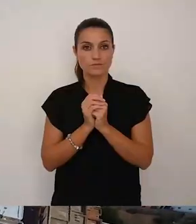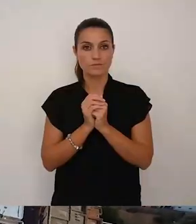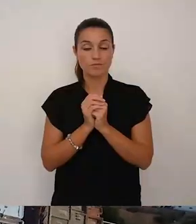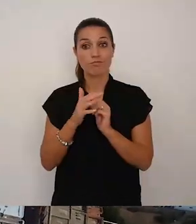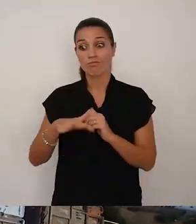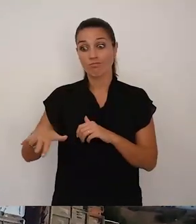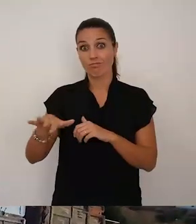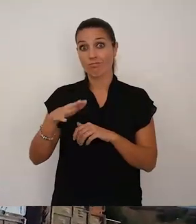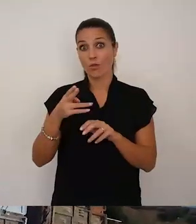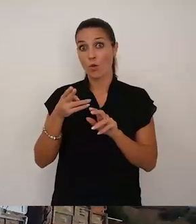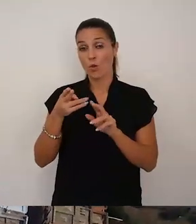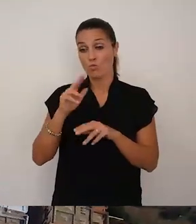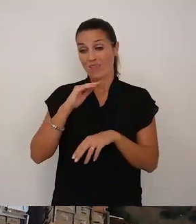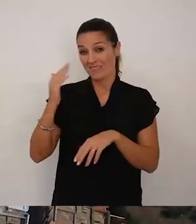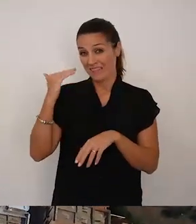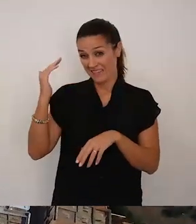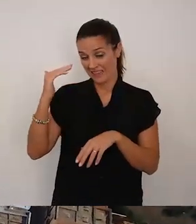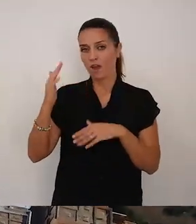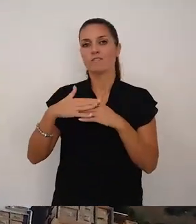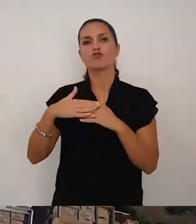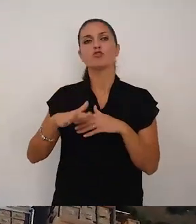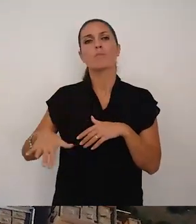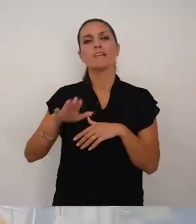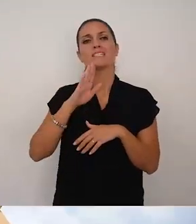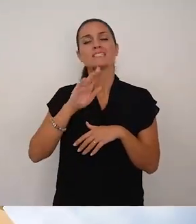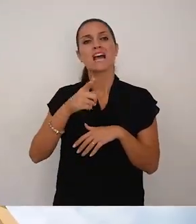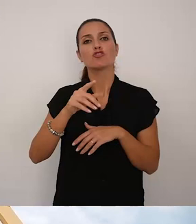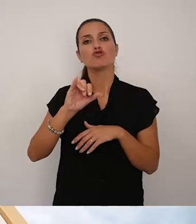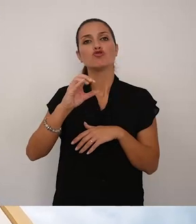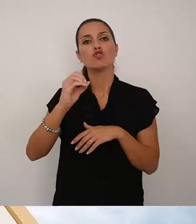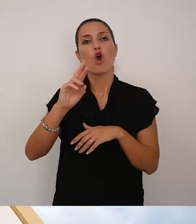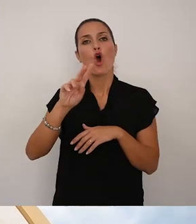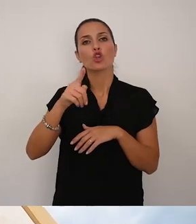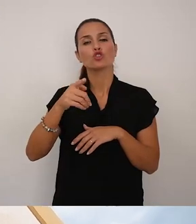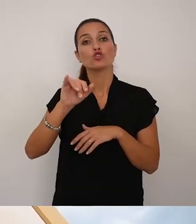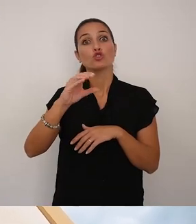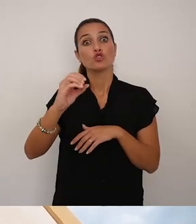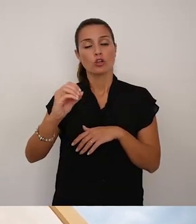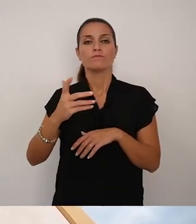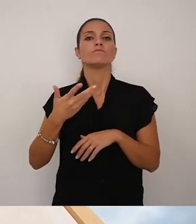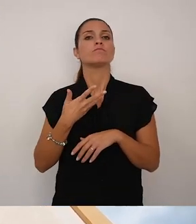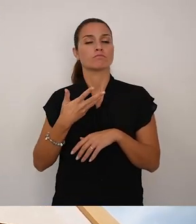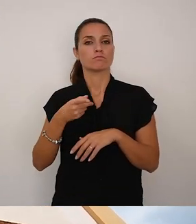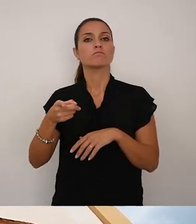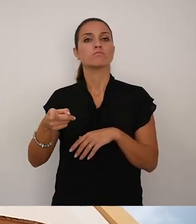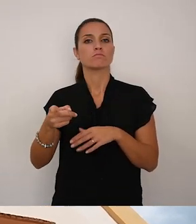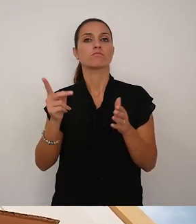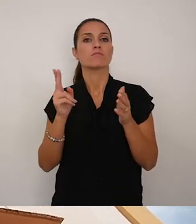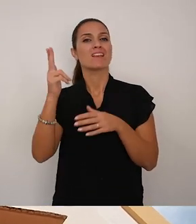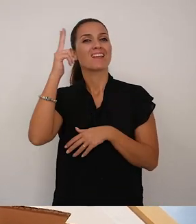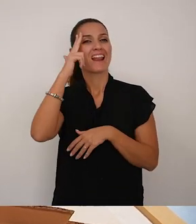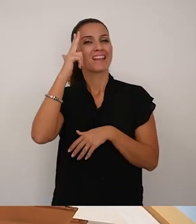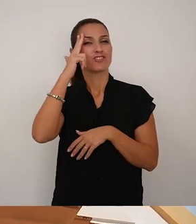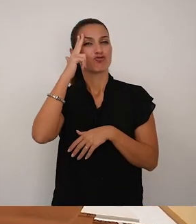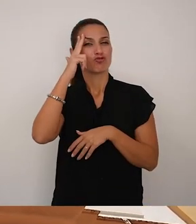La parte più antica del borgo insiste su Piazza San Giorgio, dove sorgono i simboli rappresentativi della vita religiosa del